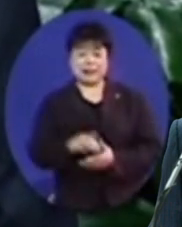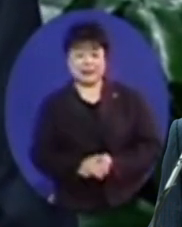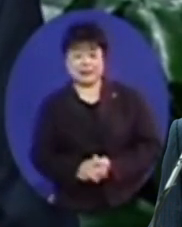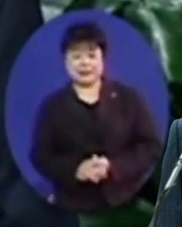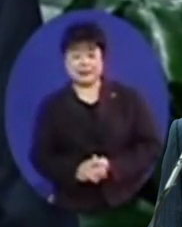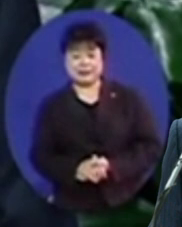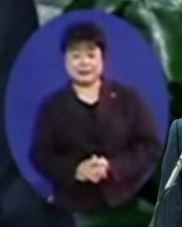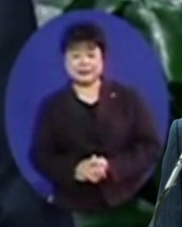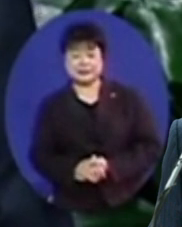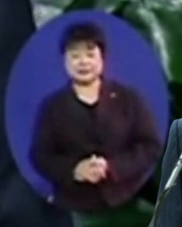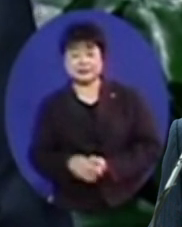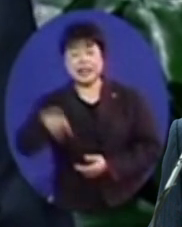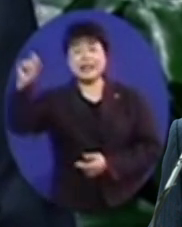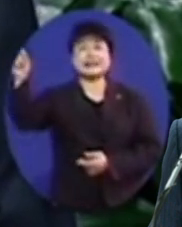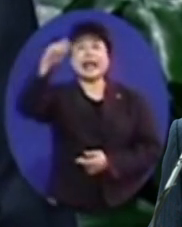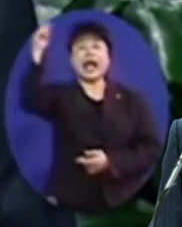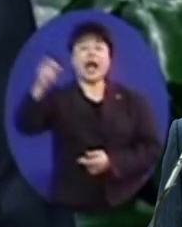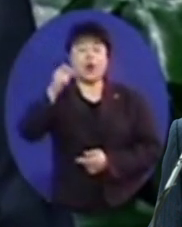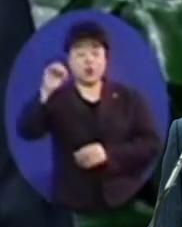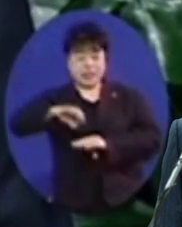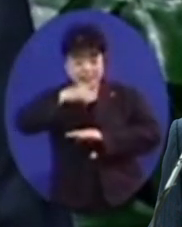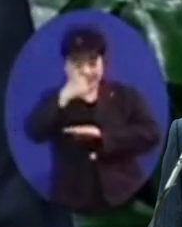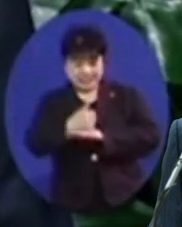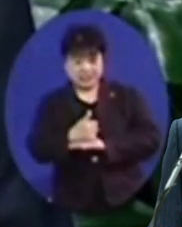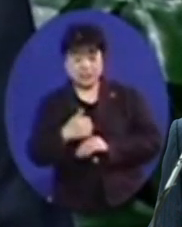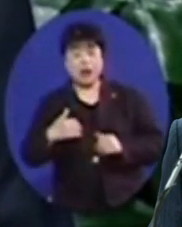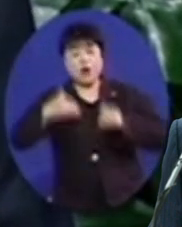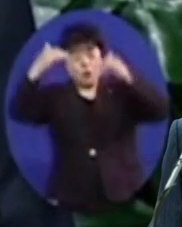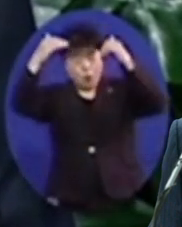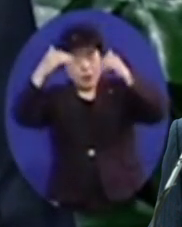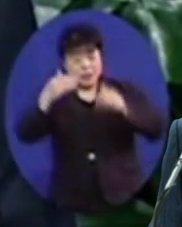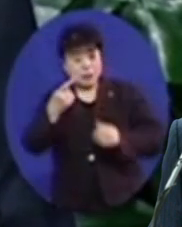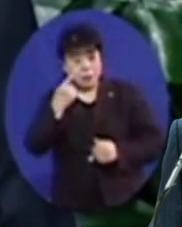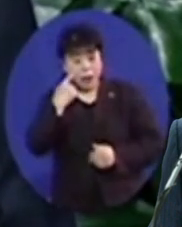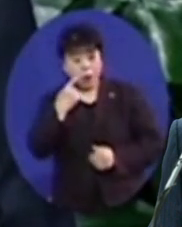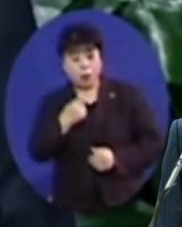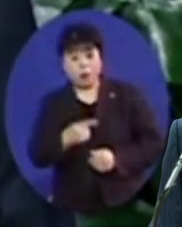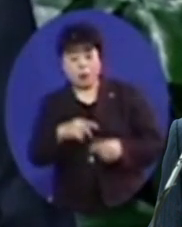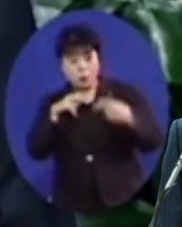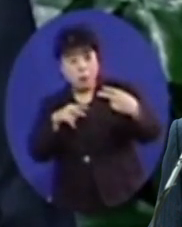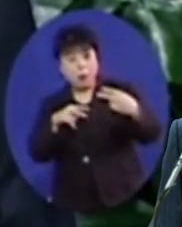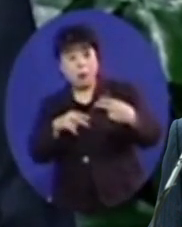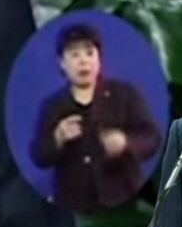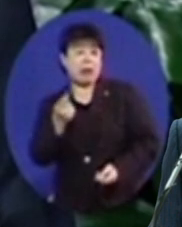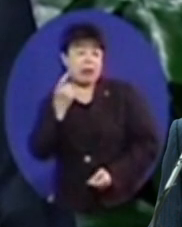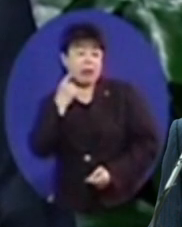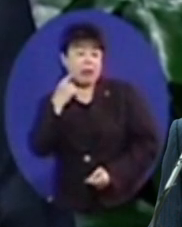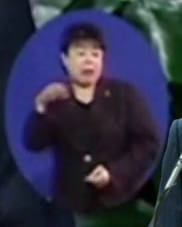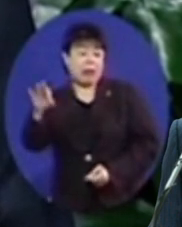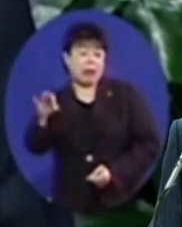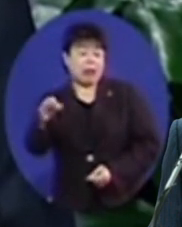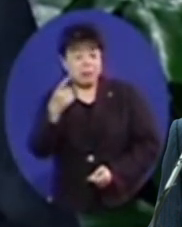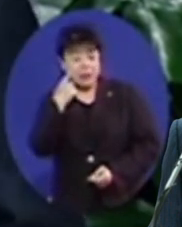그런 다윗은 골리앗을 그 큰 장수로 보지 않았었습니다. 허풍선이로 봤습니다.